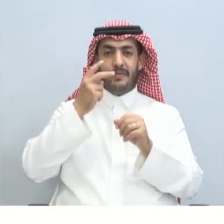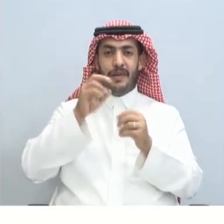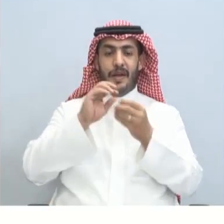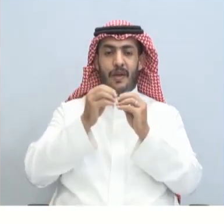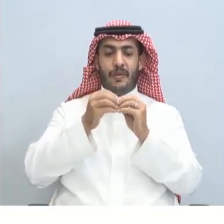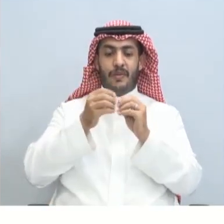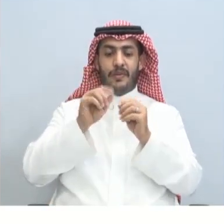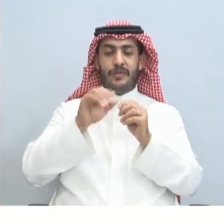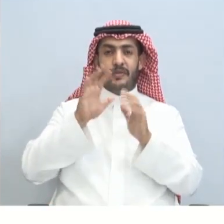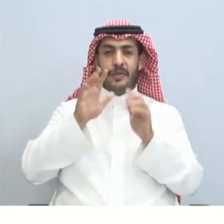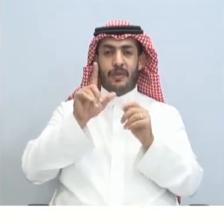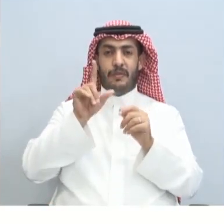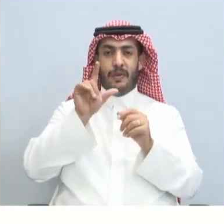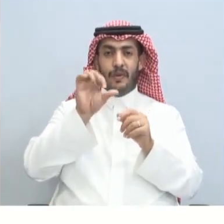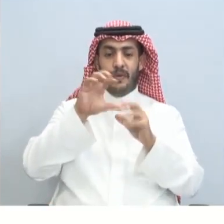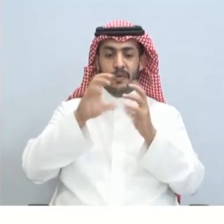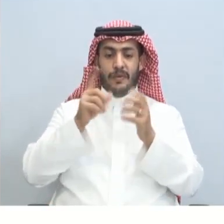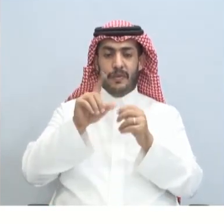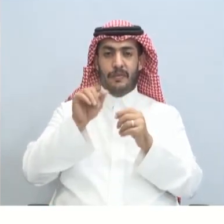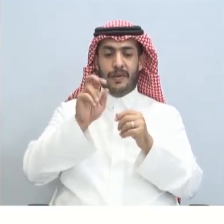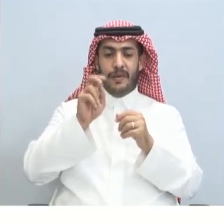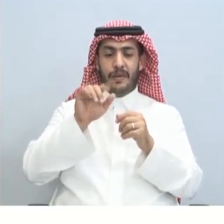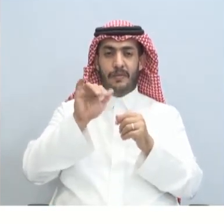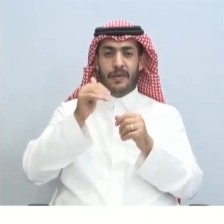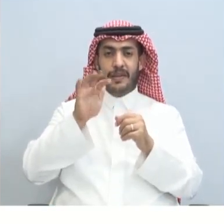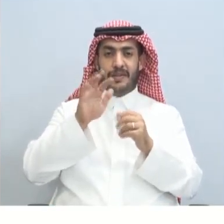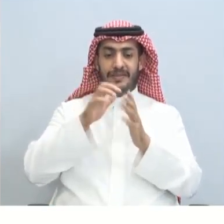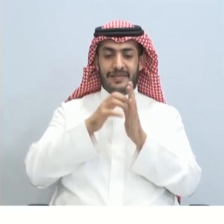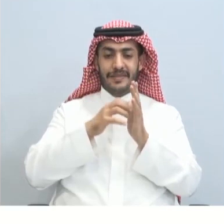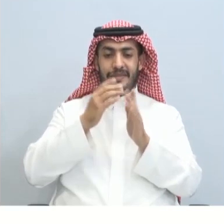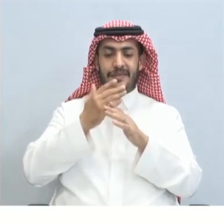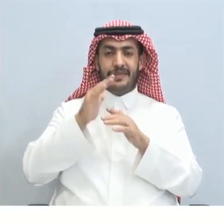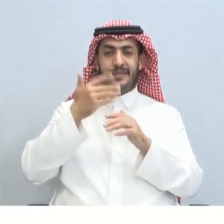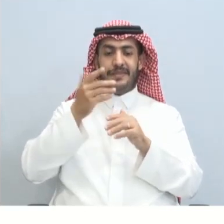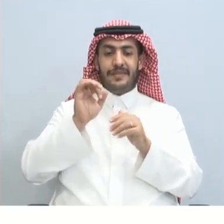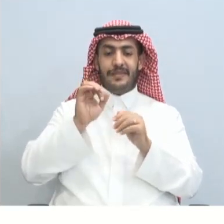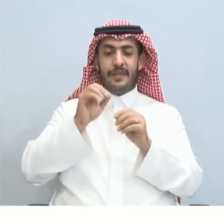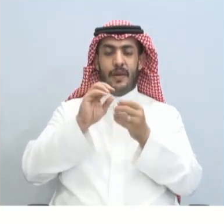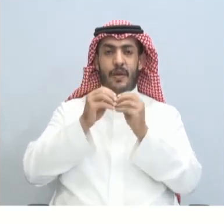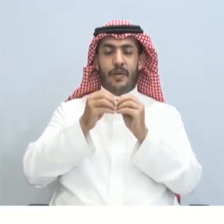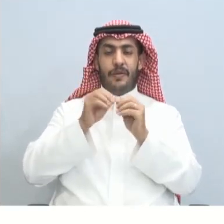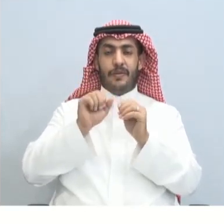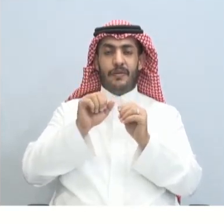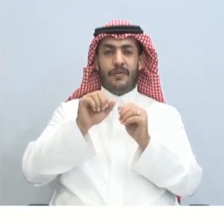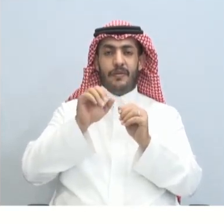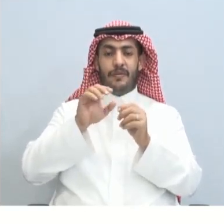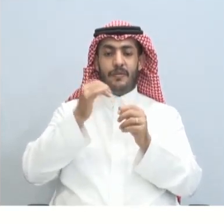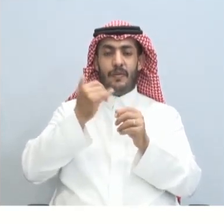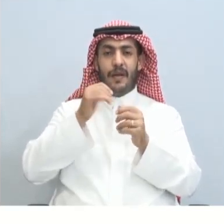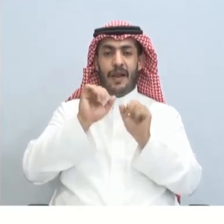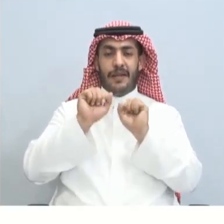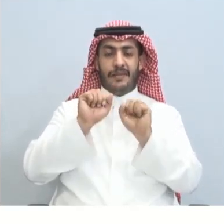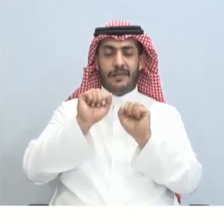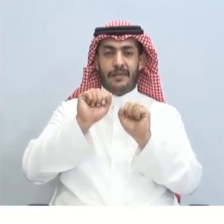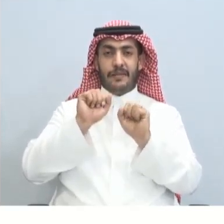الى اللون والشكل البلوري والبريق والمخدش اما بالنسبه للون ذكرنا بانه من اهم